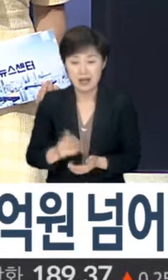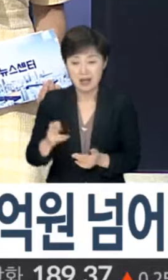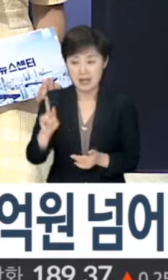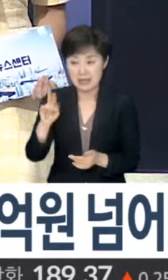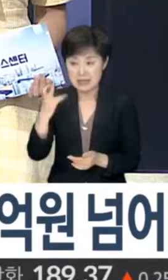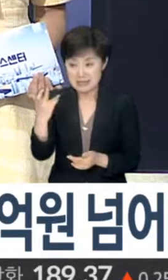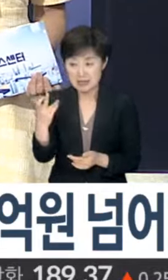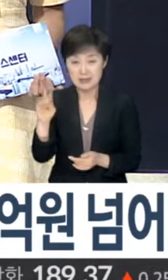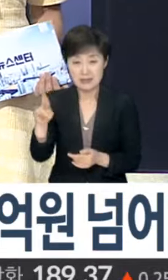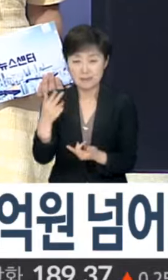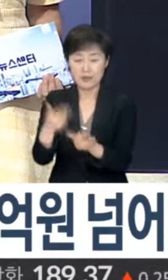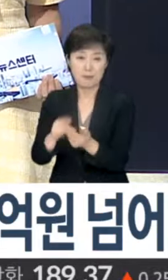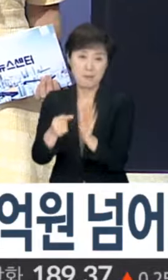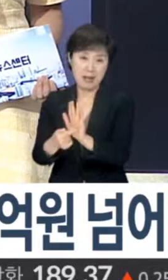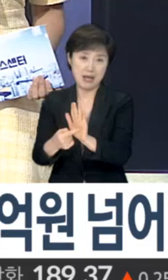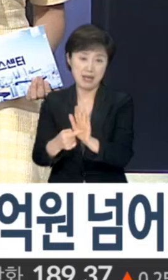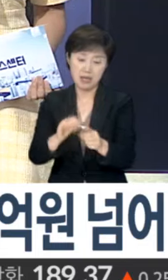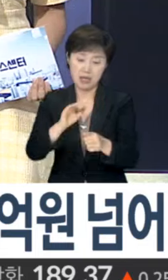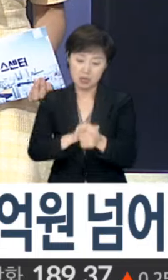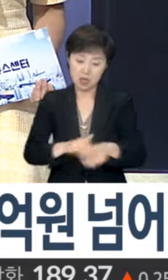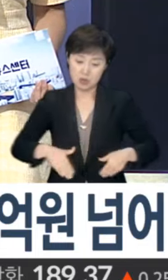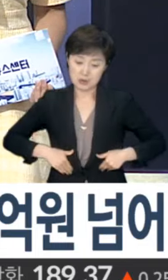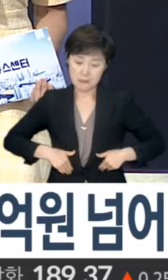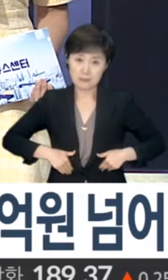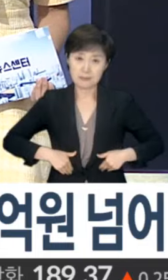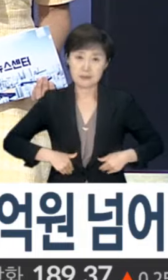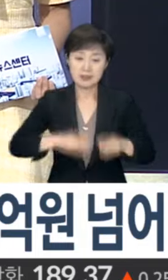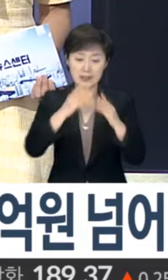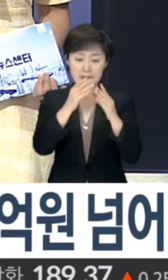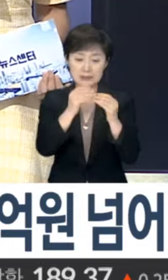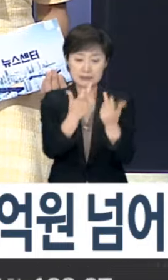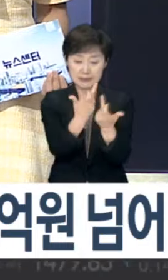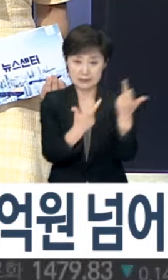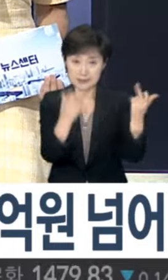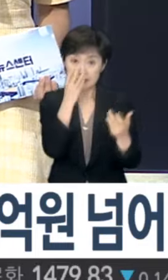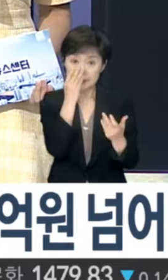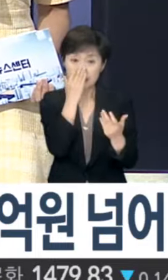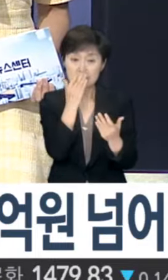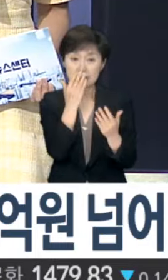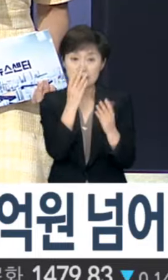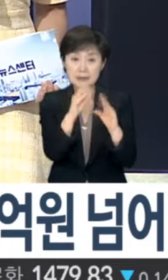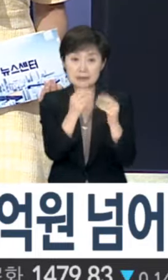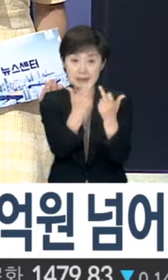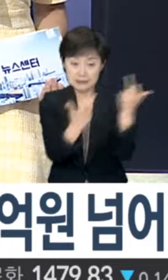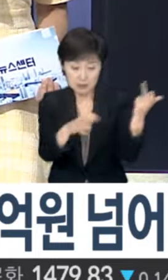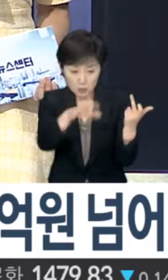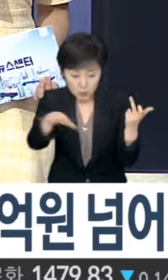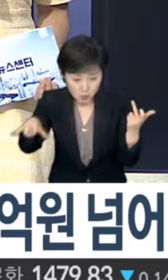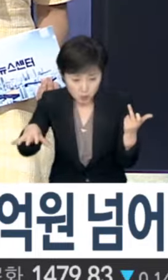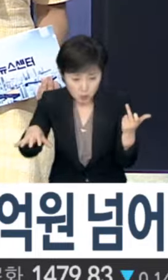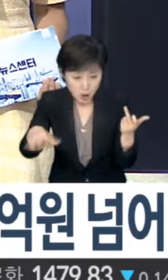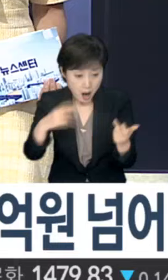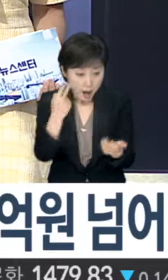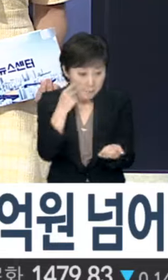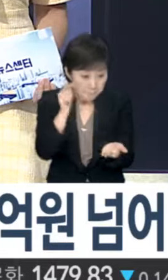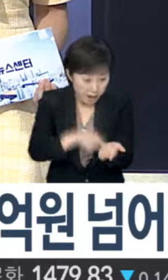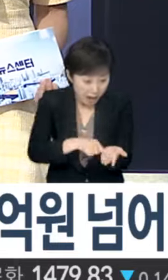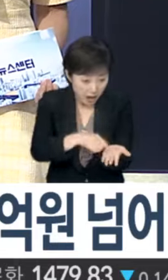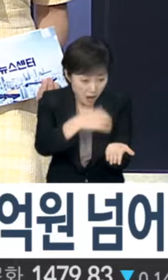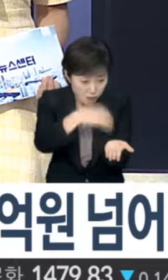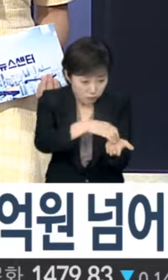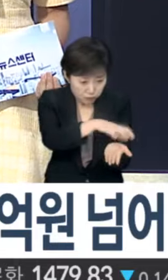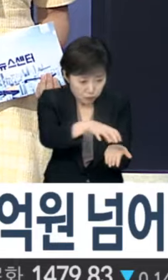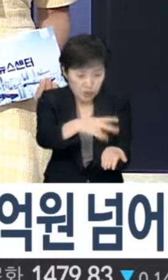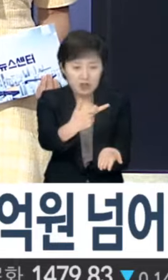전통 신마니협회는 경남 산청군 지리산 자락에서 60대 약초꾼이 17뿌리의 대형 가족